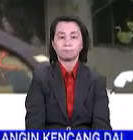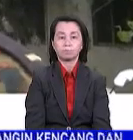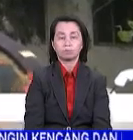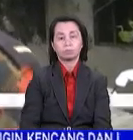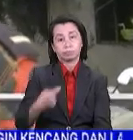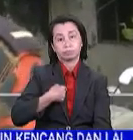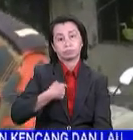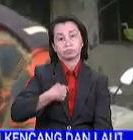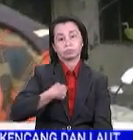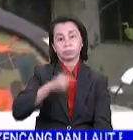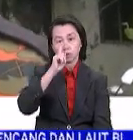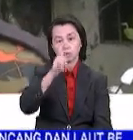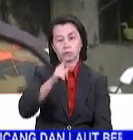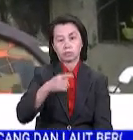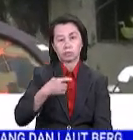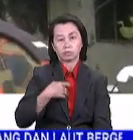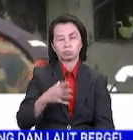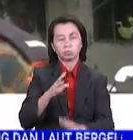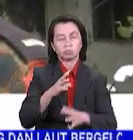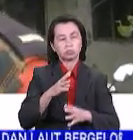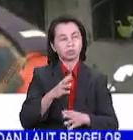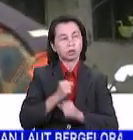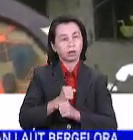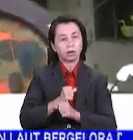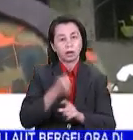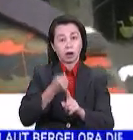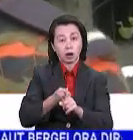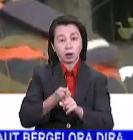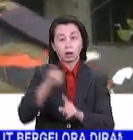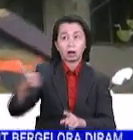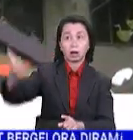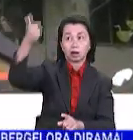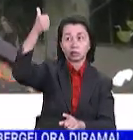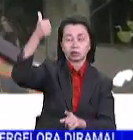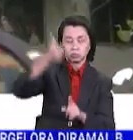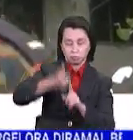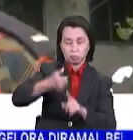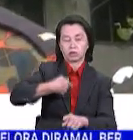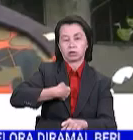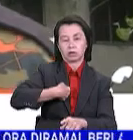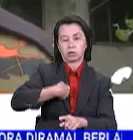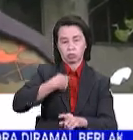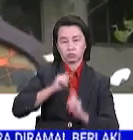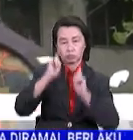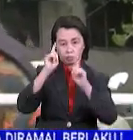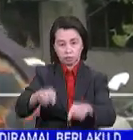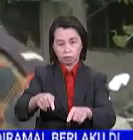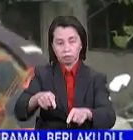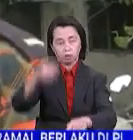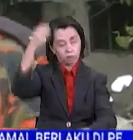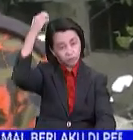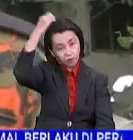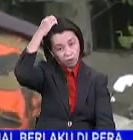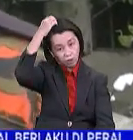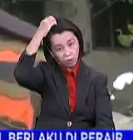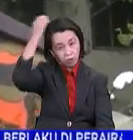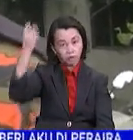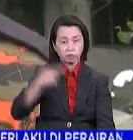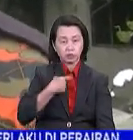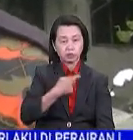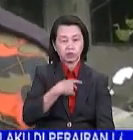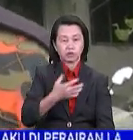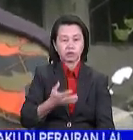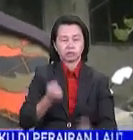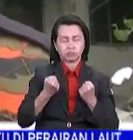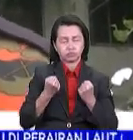Saya sebenarnya menerima arahan tu daripada pihak atasan saya untuk membantu Jabatan Bom Berselangor. Kami tak ada agak-agak